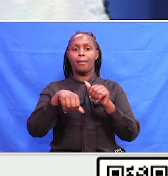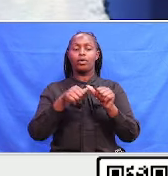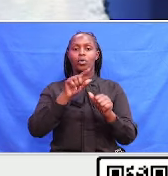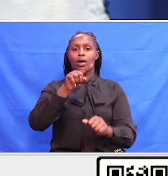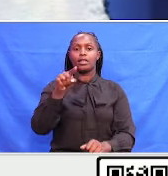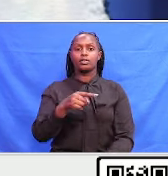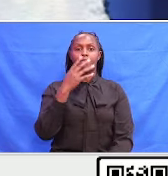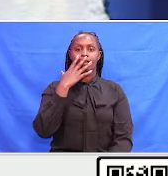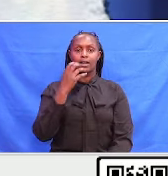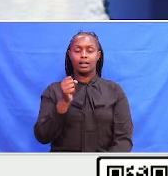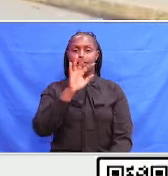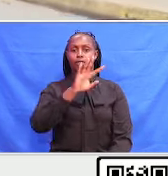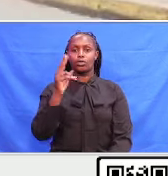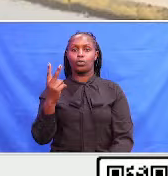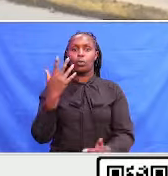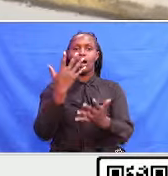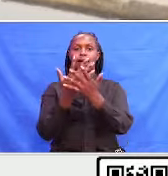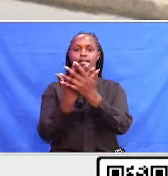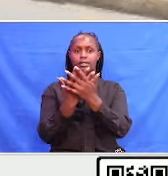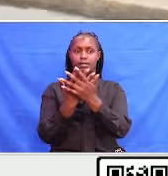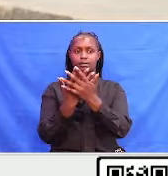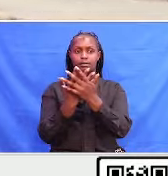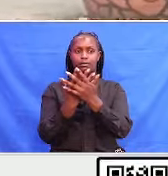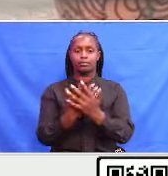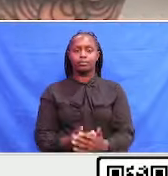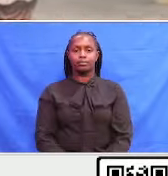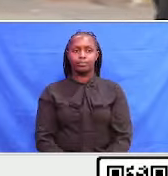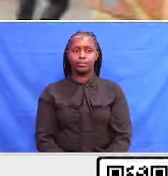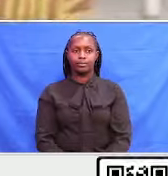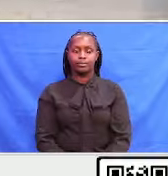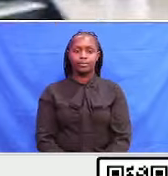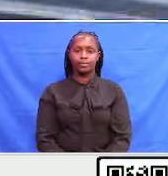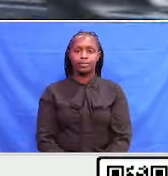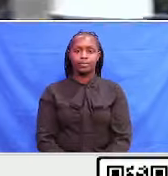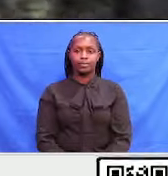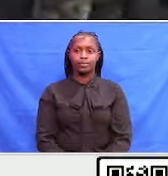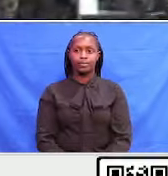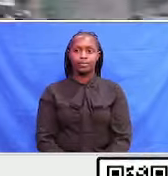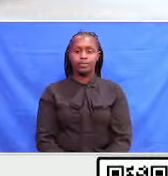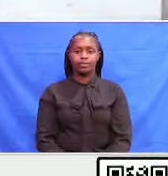1552 walikamatwa. Mwige William, Runinga ya TV 47.